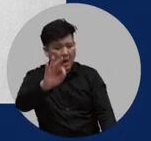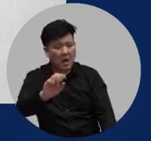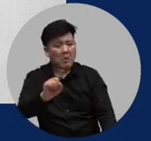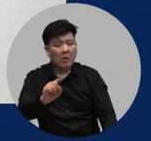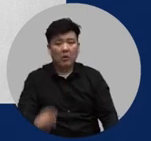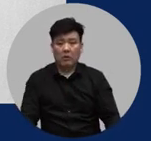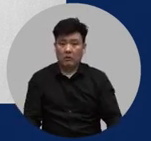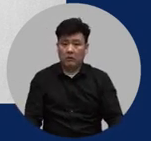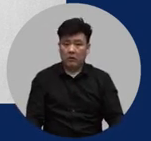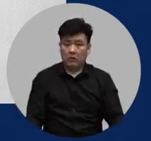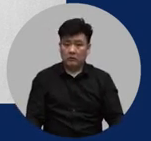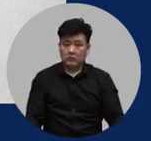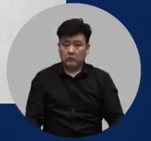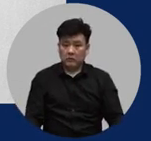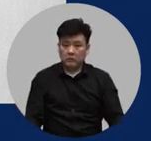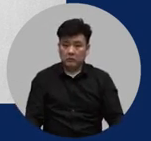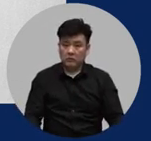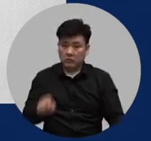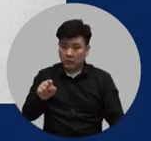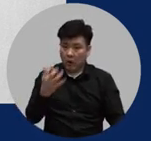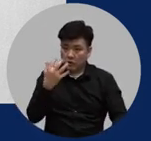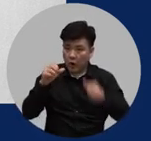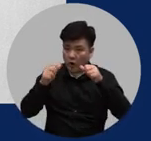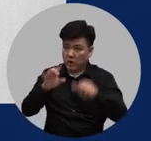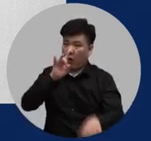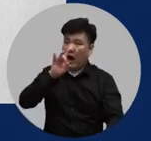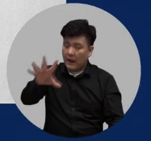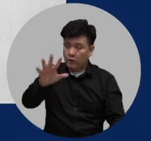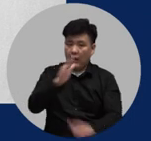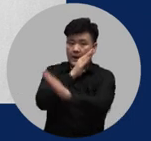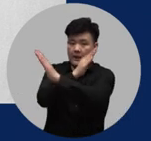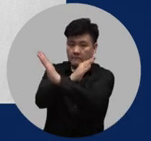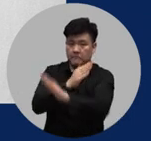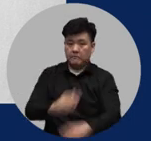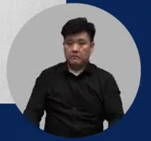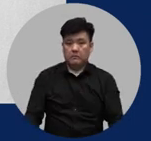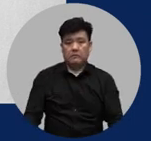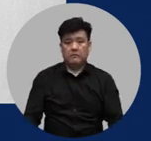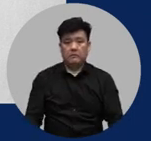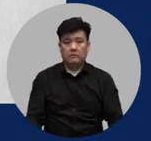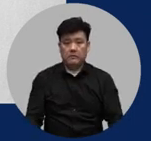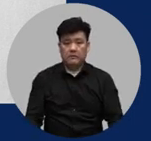그래? 네, 이렇게 하는 거 안 됩니다.